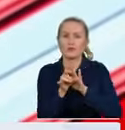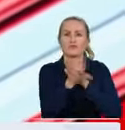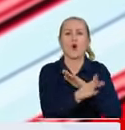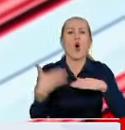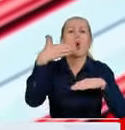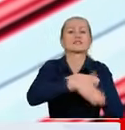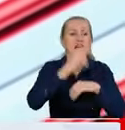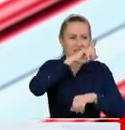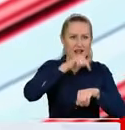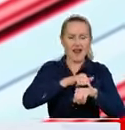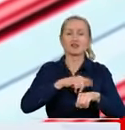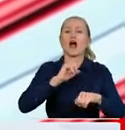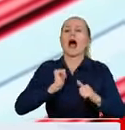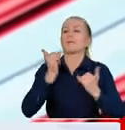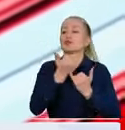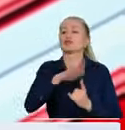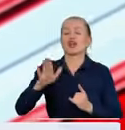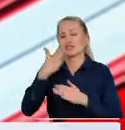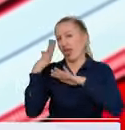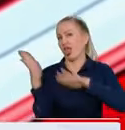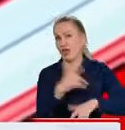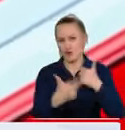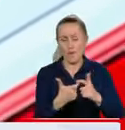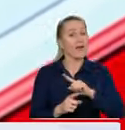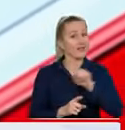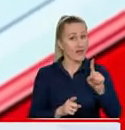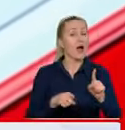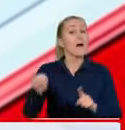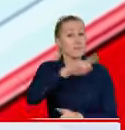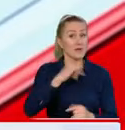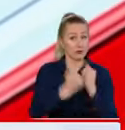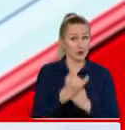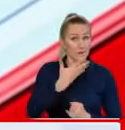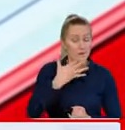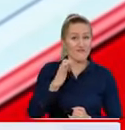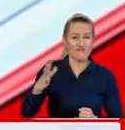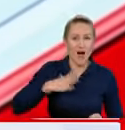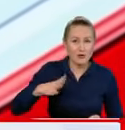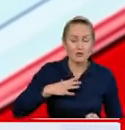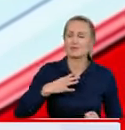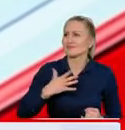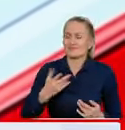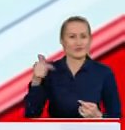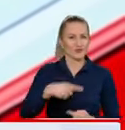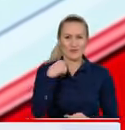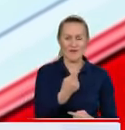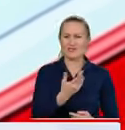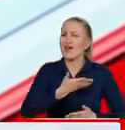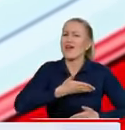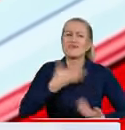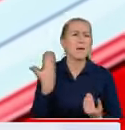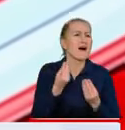aby zniechęcać uczniów. Jeśli mówimy o wartościach, to muszę powiedzieć, że nie ma większej wartości niż